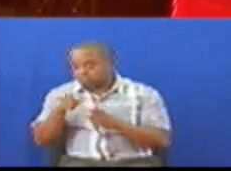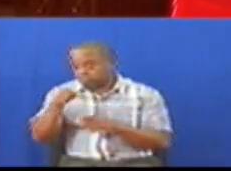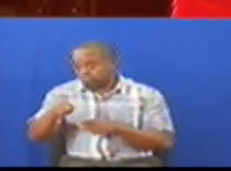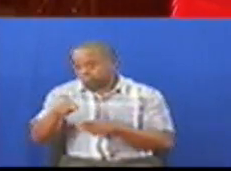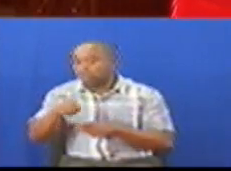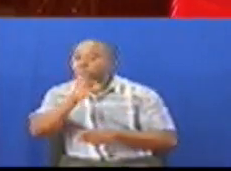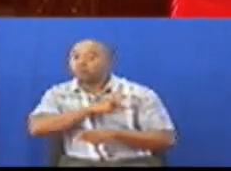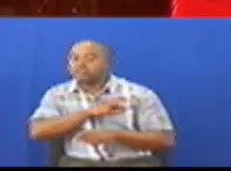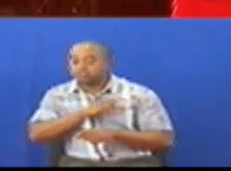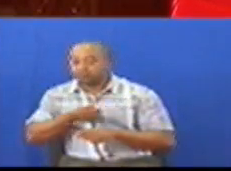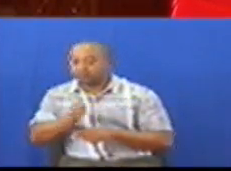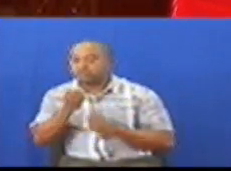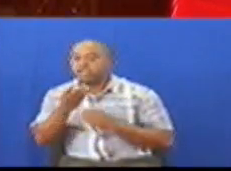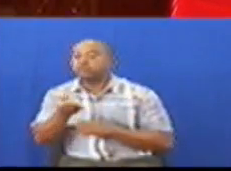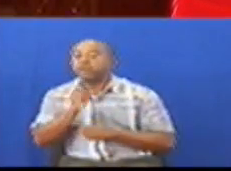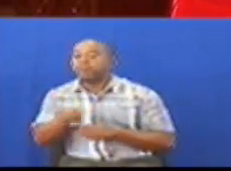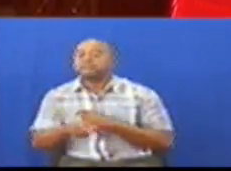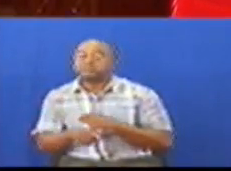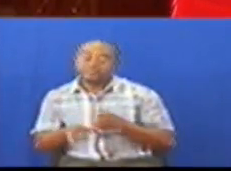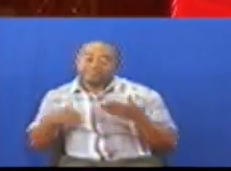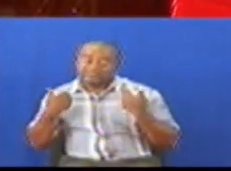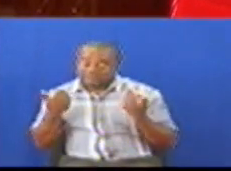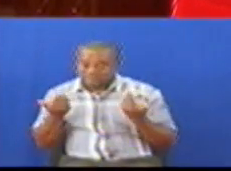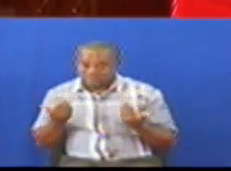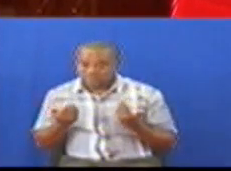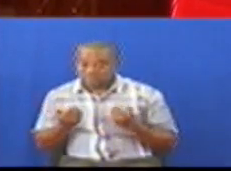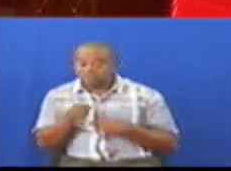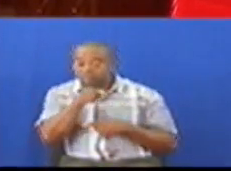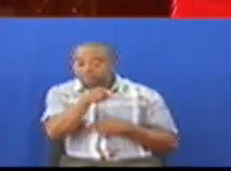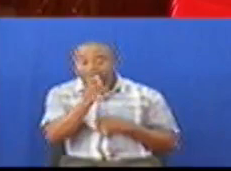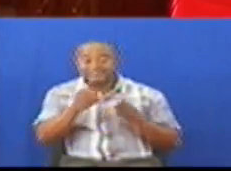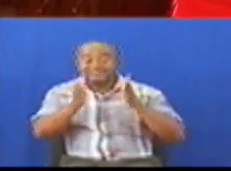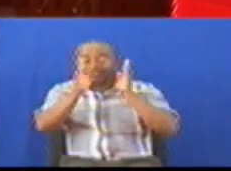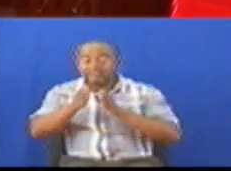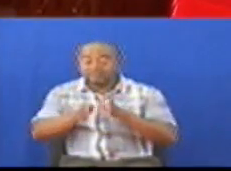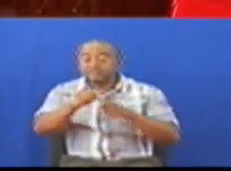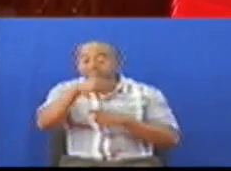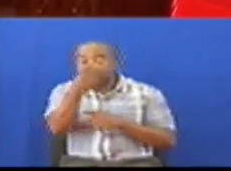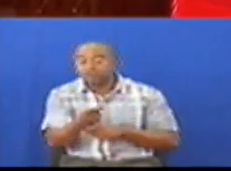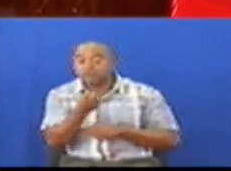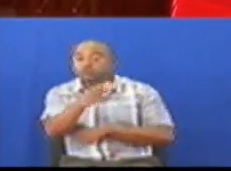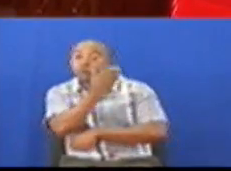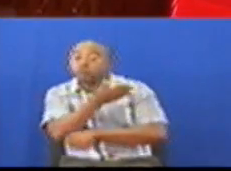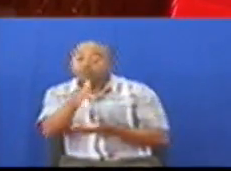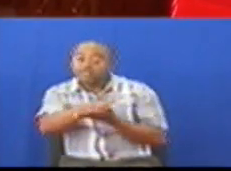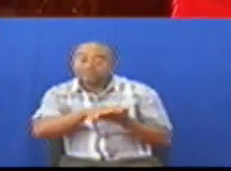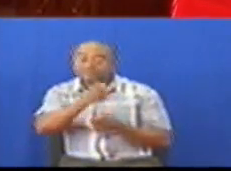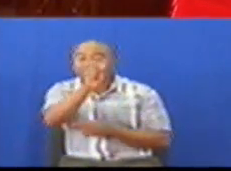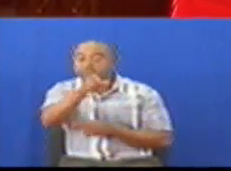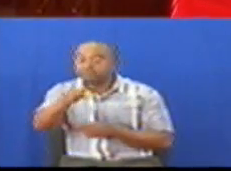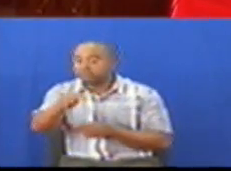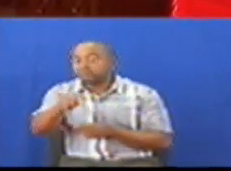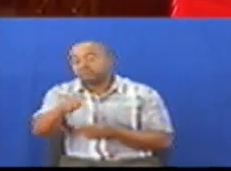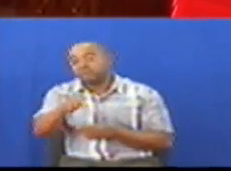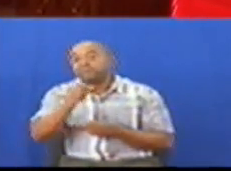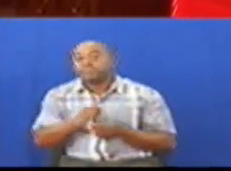kufanya hivyo. Mheshimiwa Naibu Spika, mojawapo ya sababu za kushindwa kufanya vizuri katika utoaji wa huduma za msingi kwa wananchi kwa halmashauri nyingi